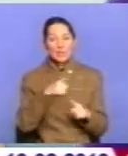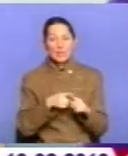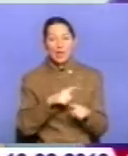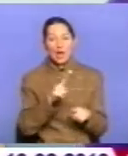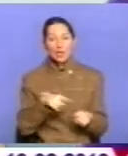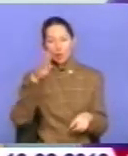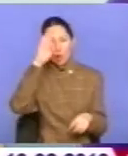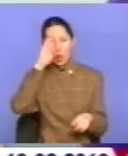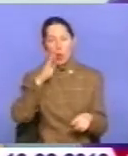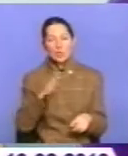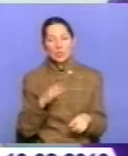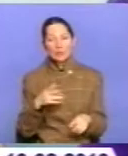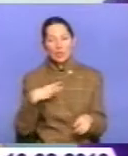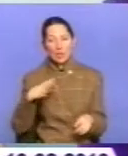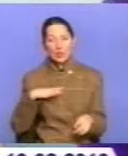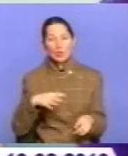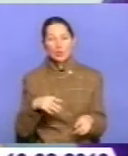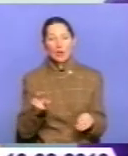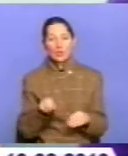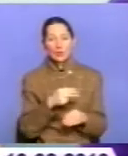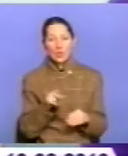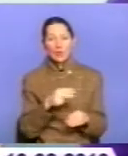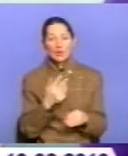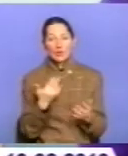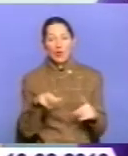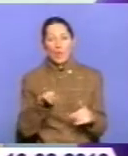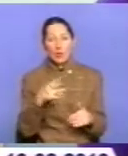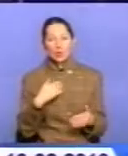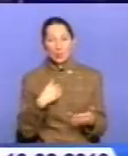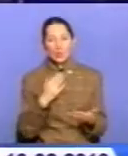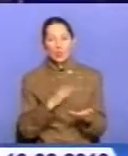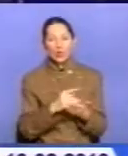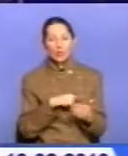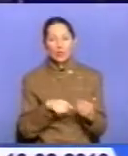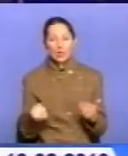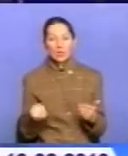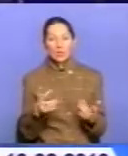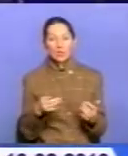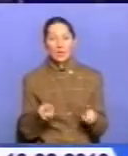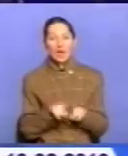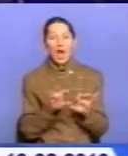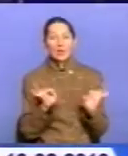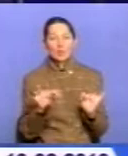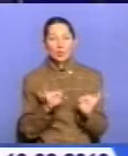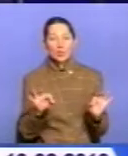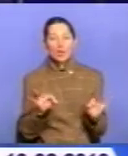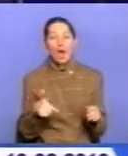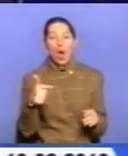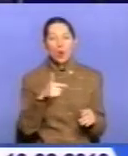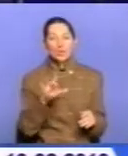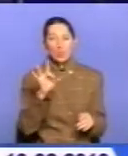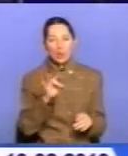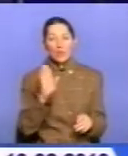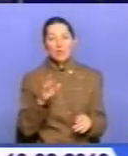надіюся одужати, вже в п'ятницю мене мають виписати. І ще така інформація. Гостра